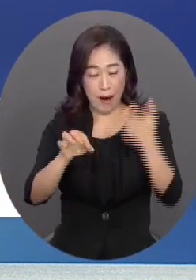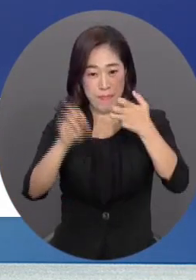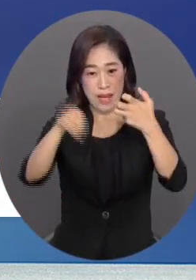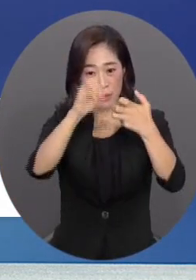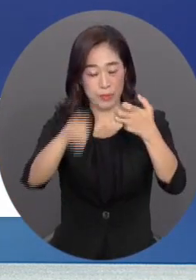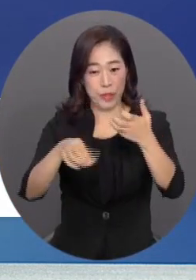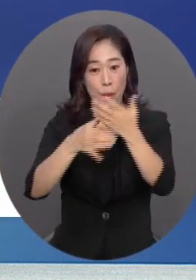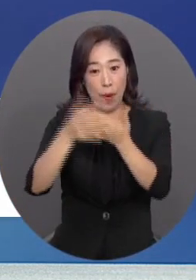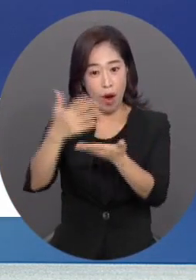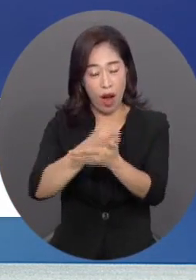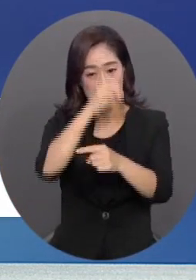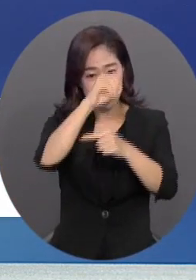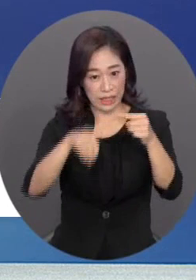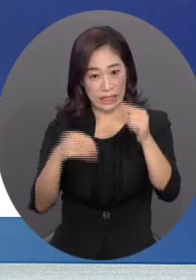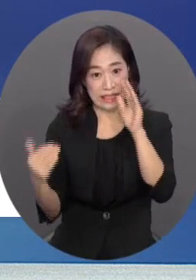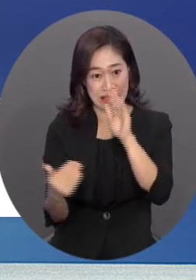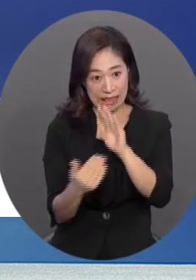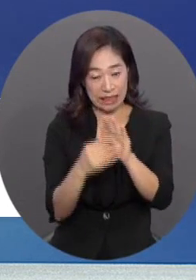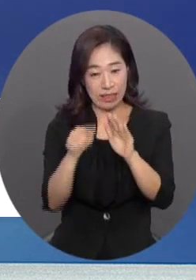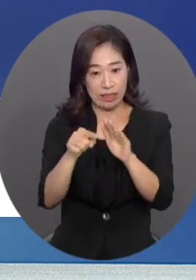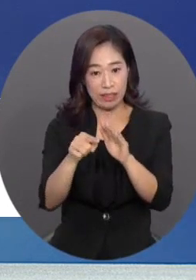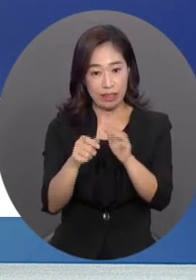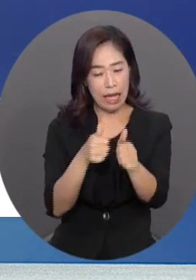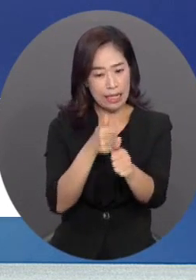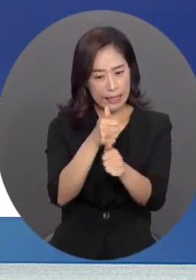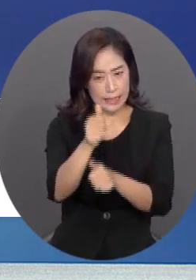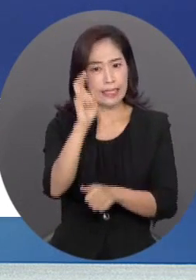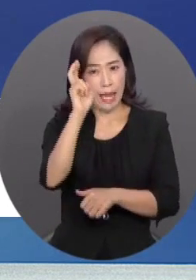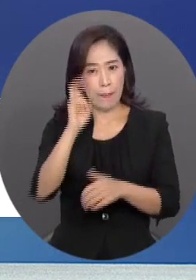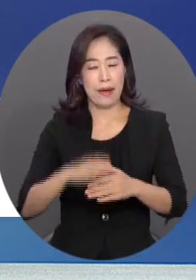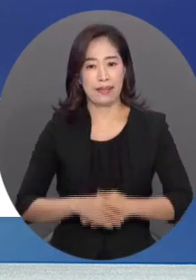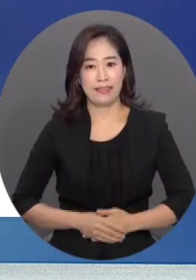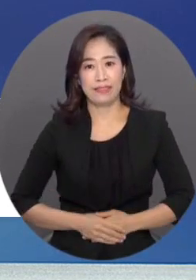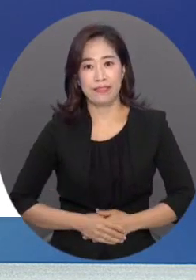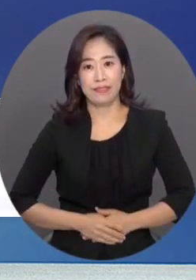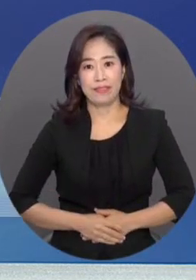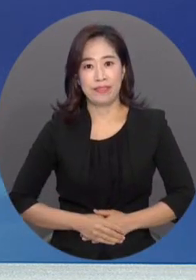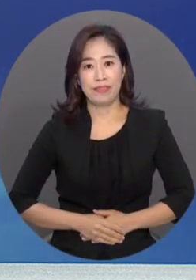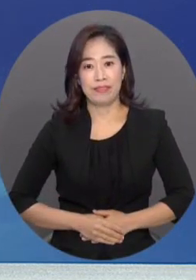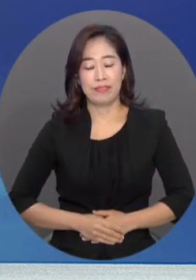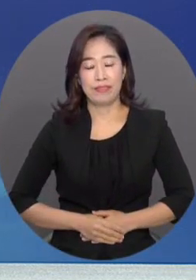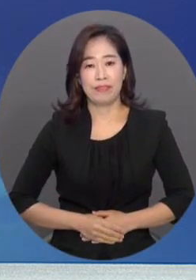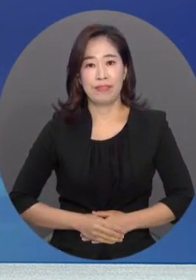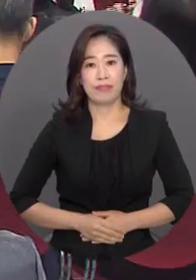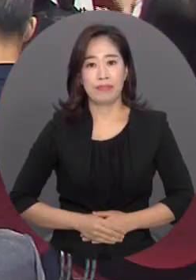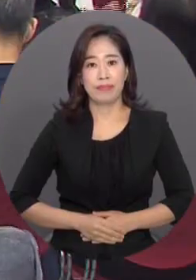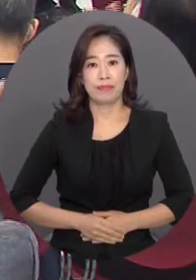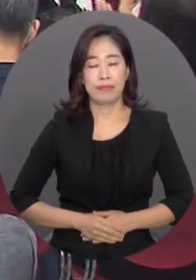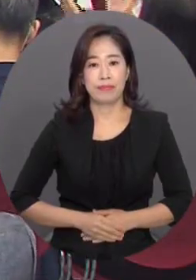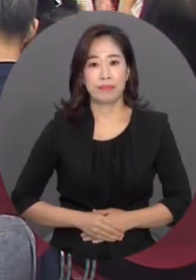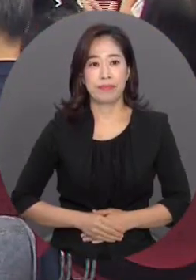가까운 득표율을 기록하며 사실상 승부를 굳혔습니다. 조현성 기자입니다.